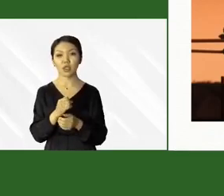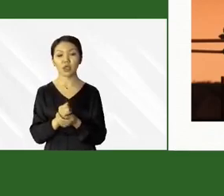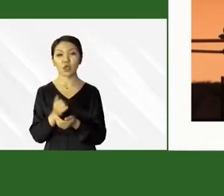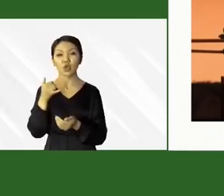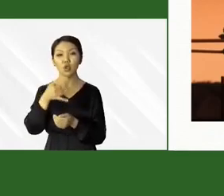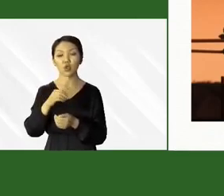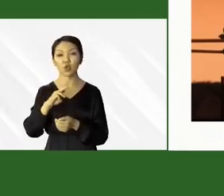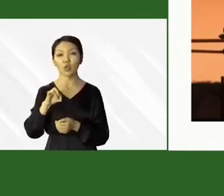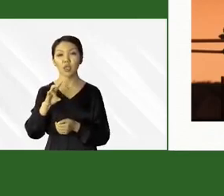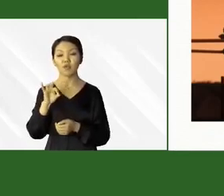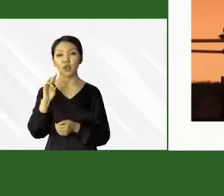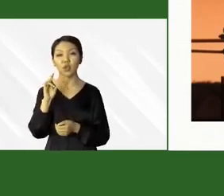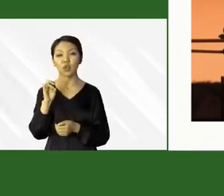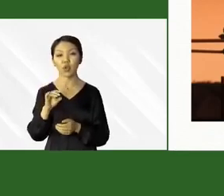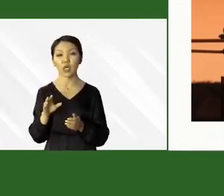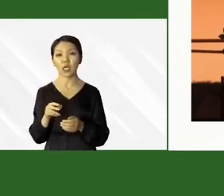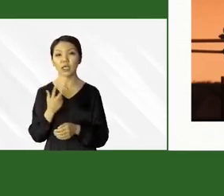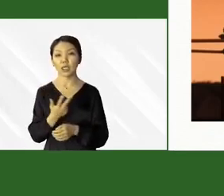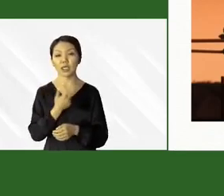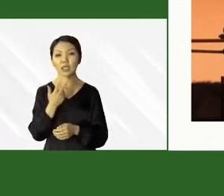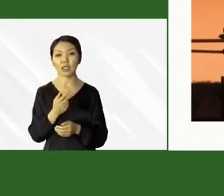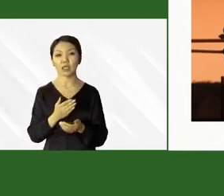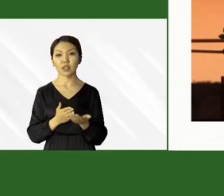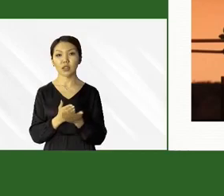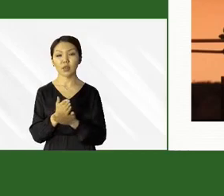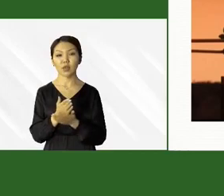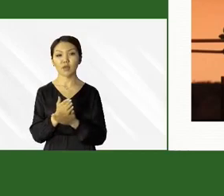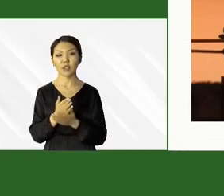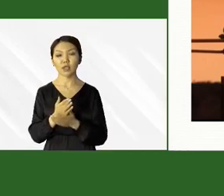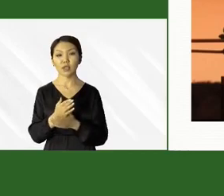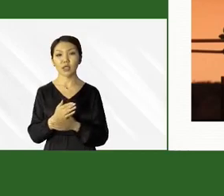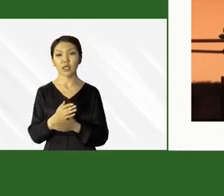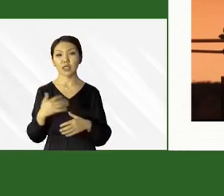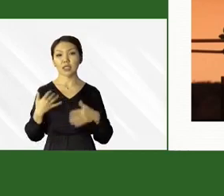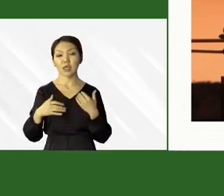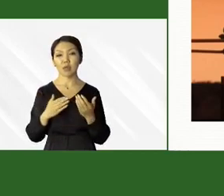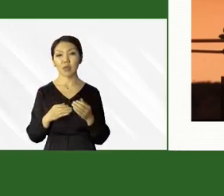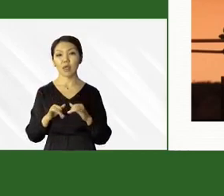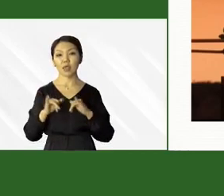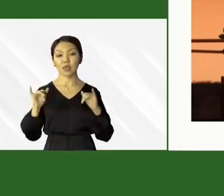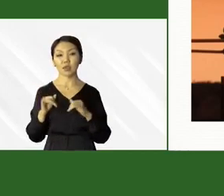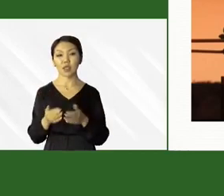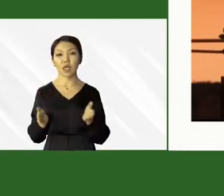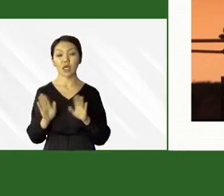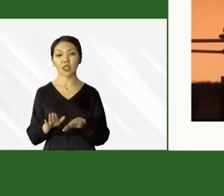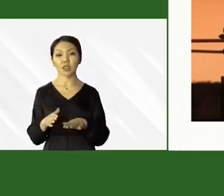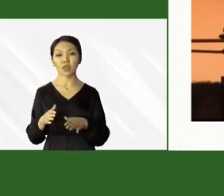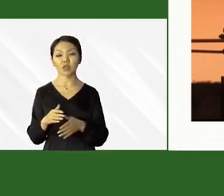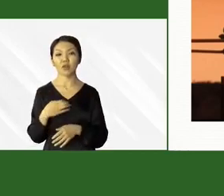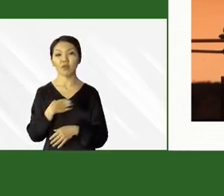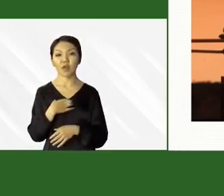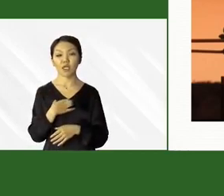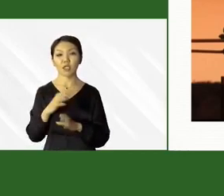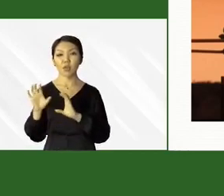Топливно-энергетический комплекс – наиболее слабо развитая отрасль промышленности, поэтому остается актуальным обеспечение